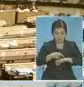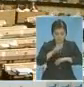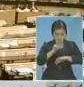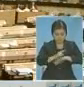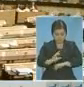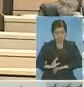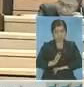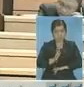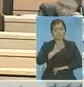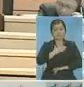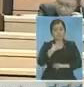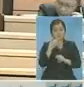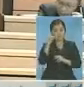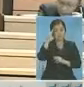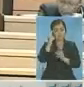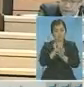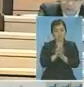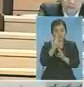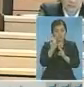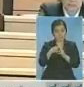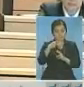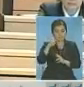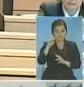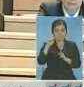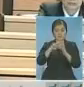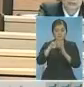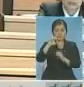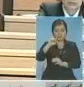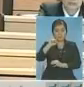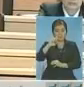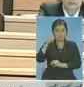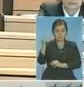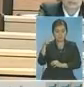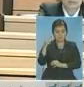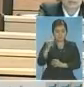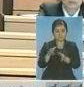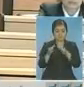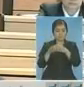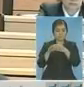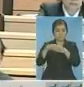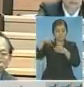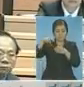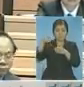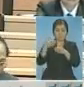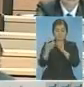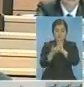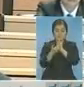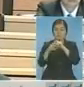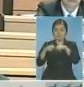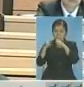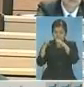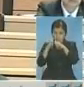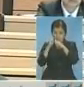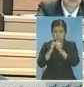านที่เคารพกระผมจ่าสิบตำรวจประสิทธิ์ชัยศิษะสมาชิกสภาผู้แทนราษฎรพรรคเพื่อไทยจังหวัดสุรินทร์ผ